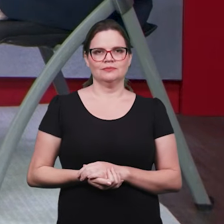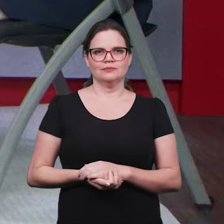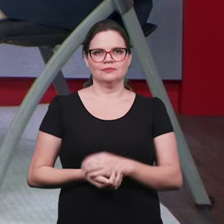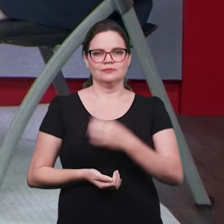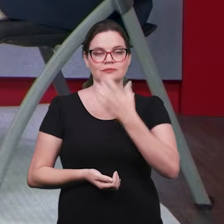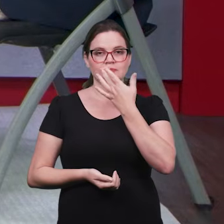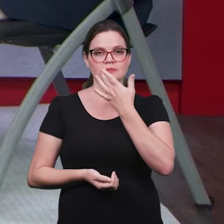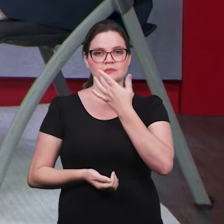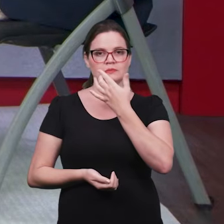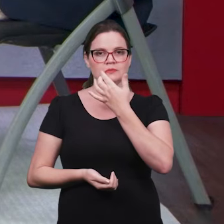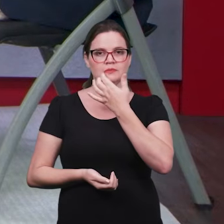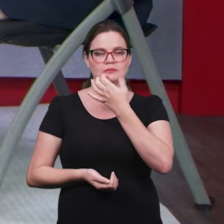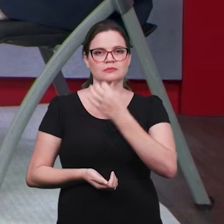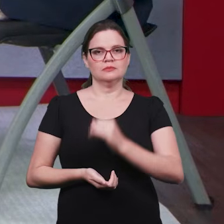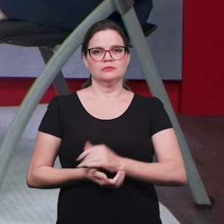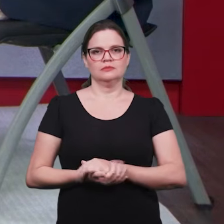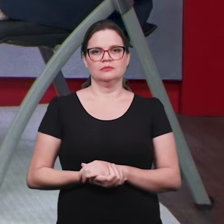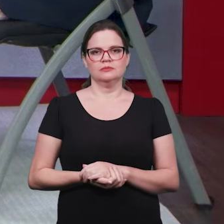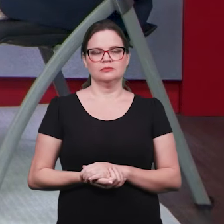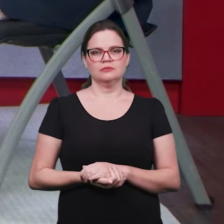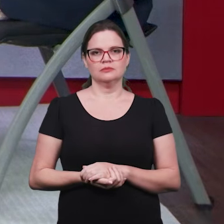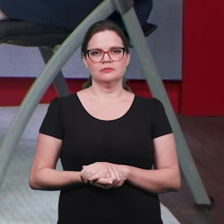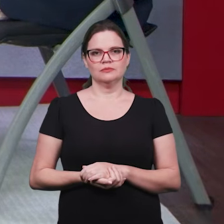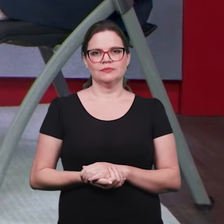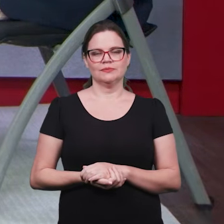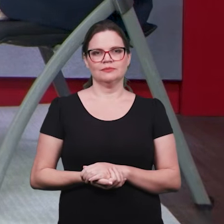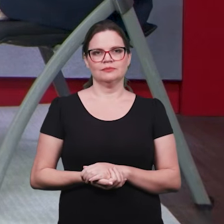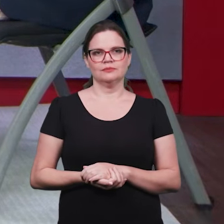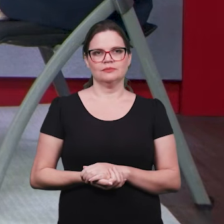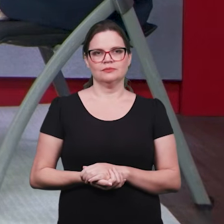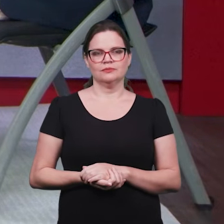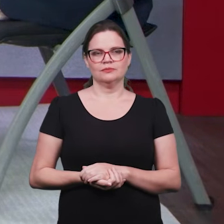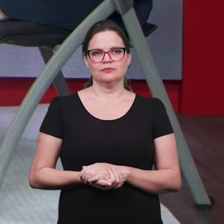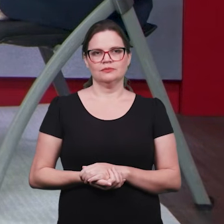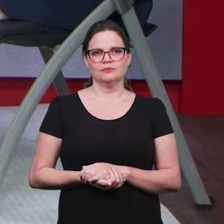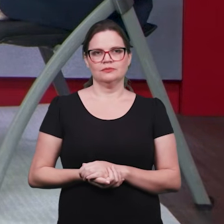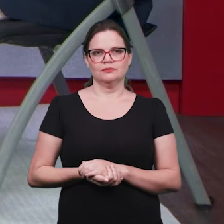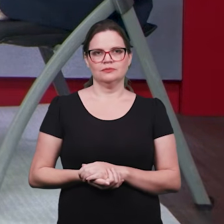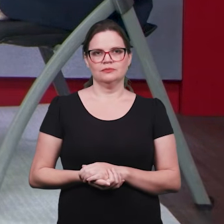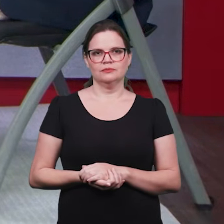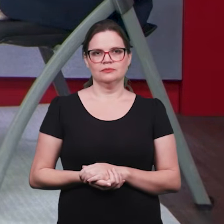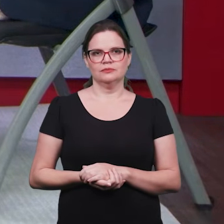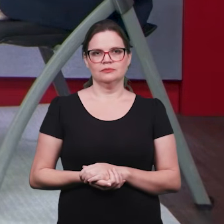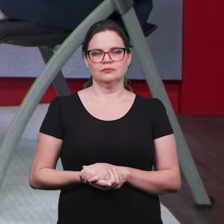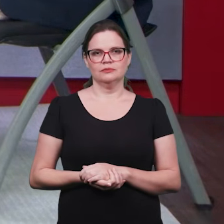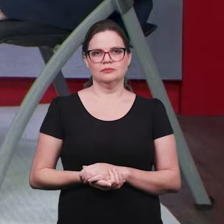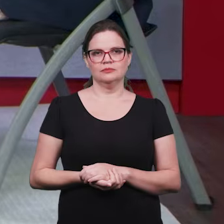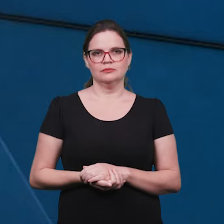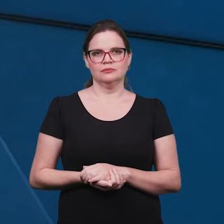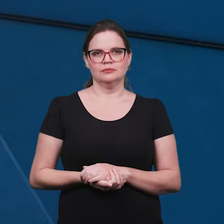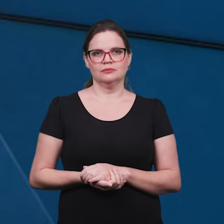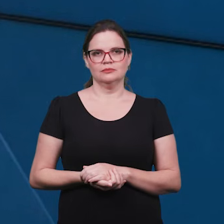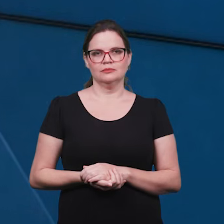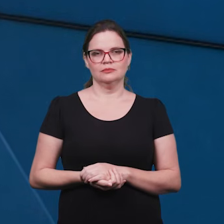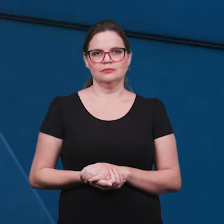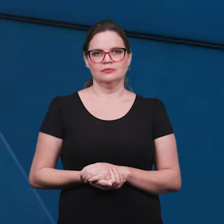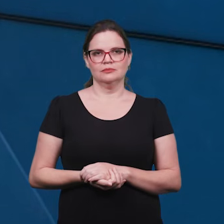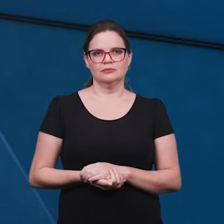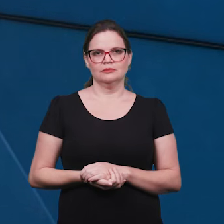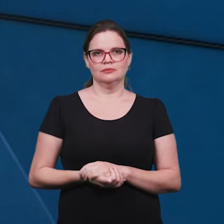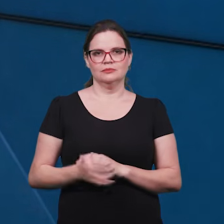вы хотели передать от молодежи Литвы, нашей молодежи здесь, в Бразилии? Одна